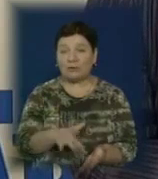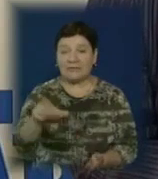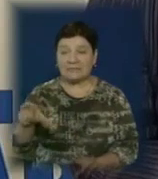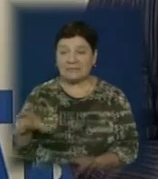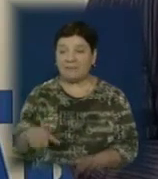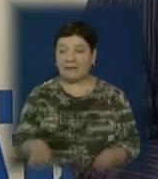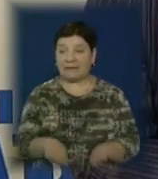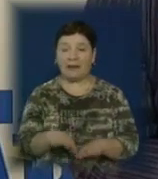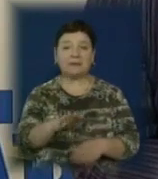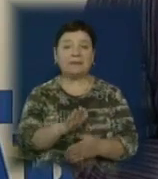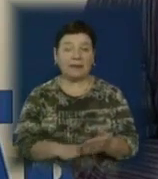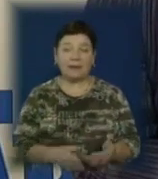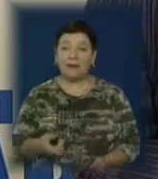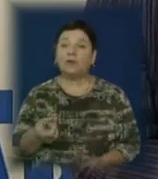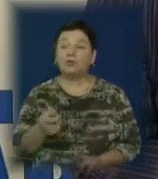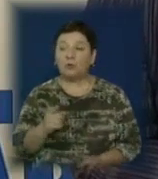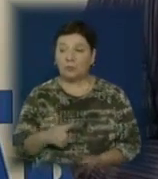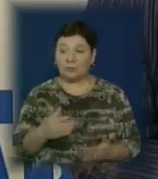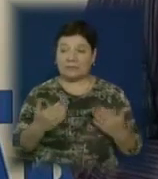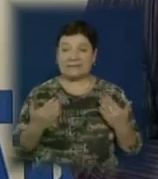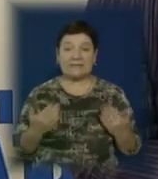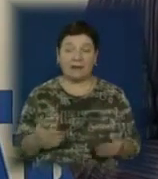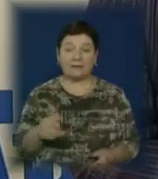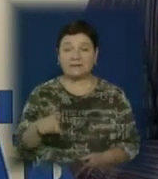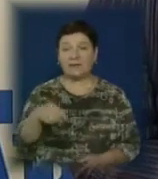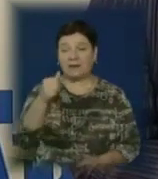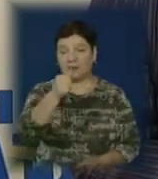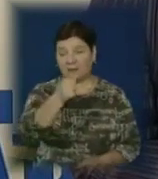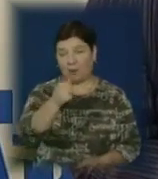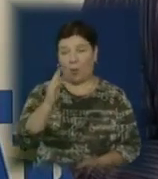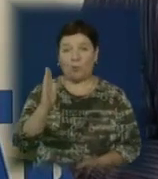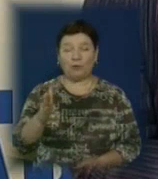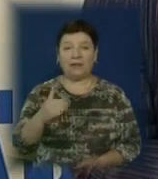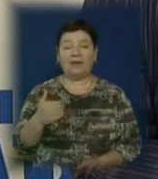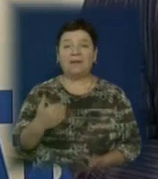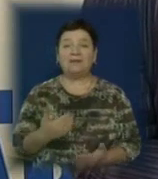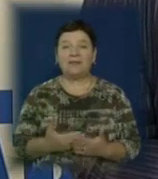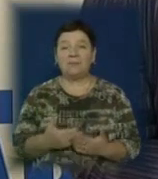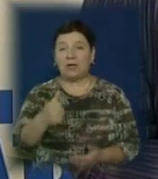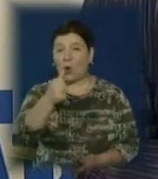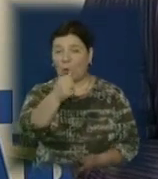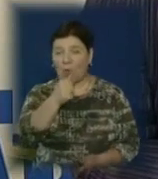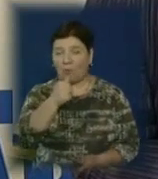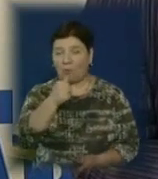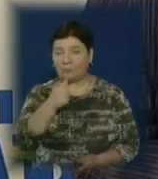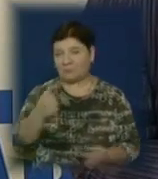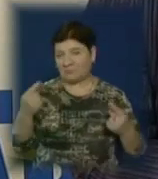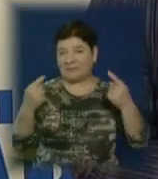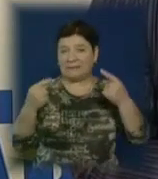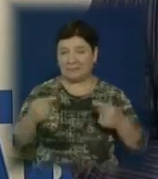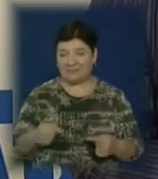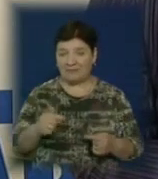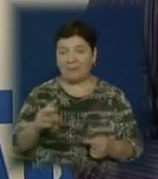атракцій і так далі. Тому зараз цей рік буде, як нібито, вроді роком і трошечки депресивним, але водночас